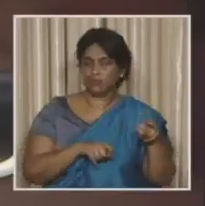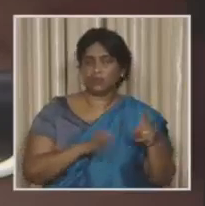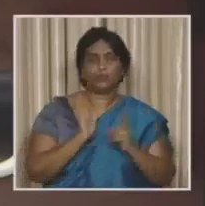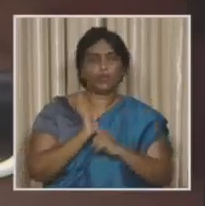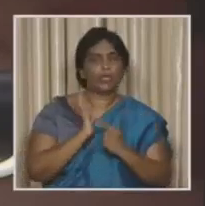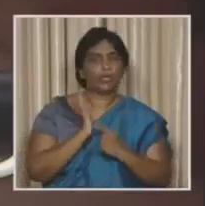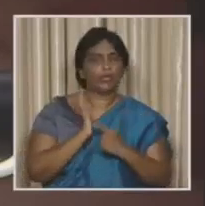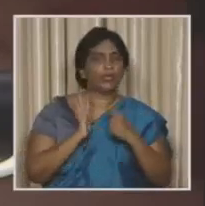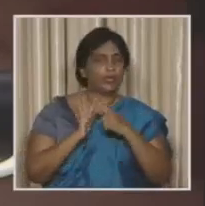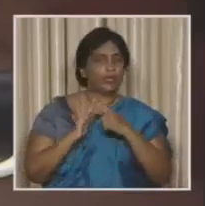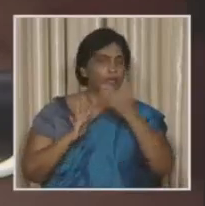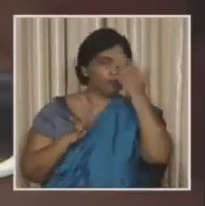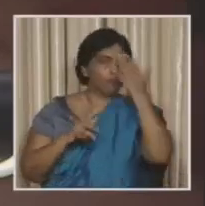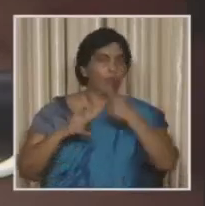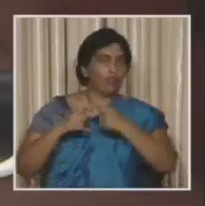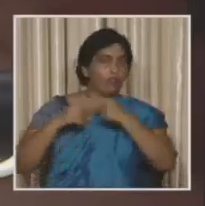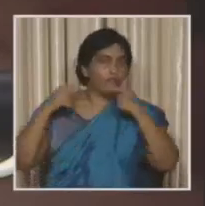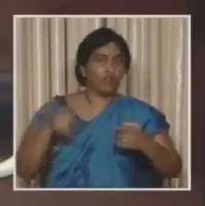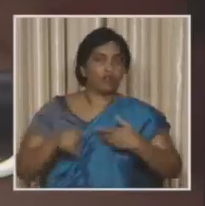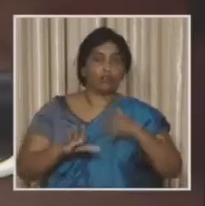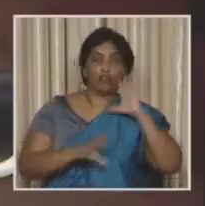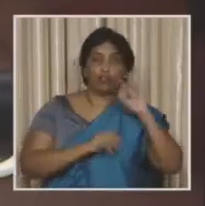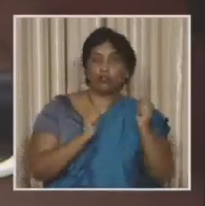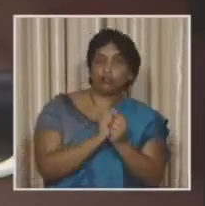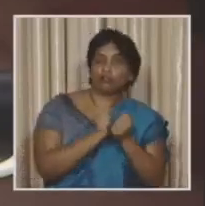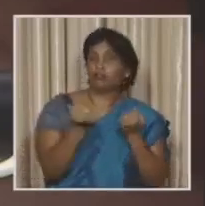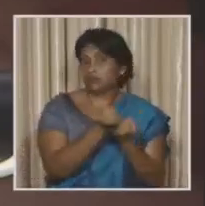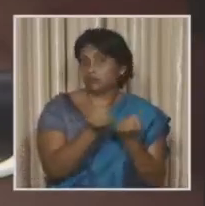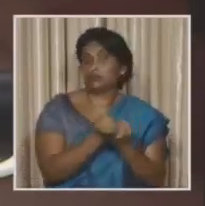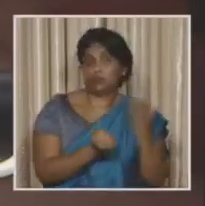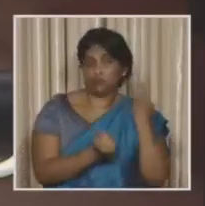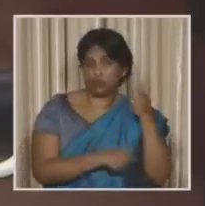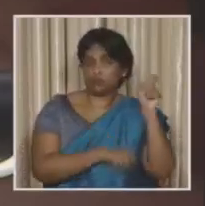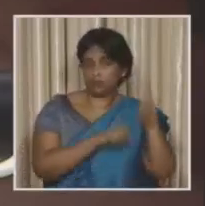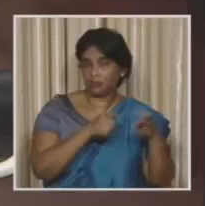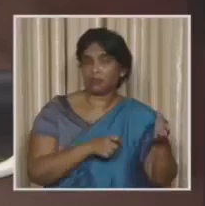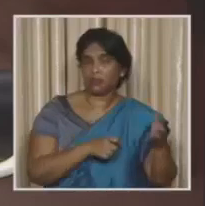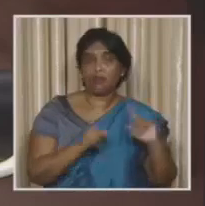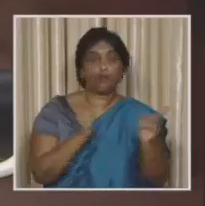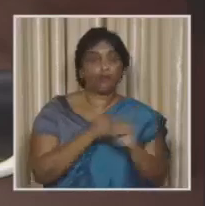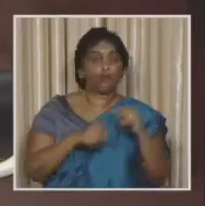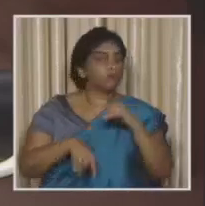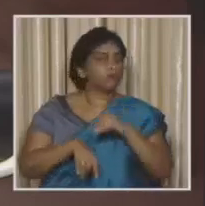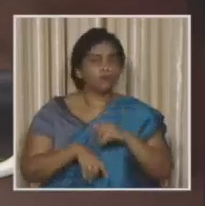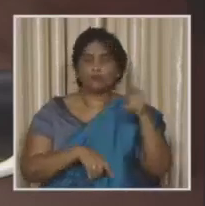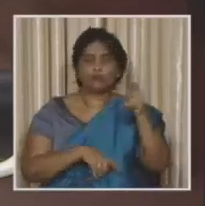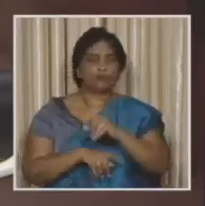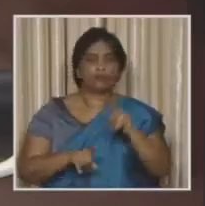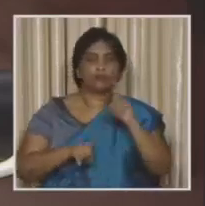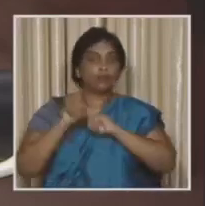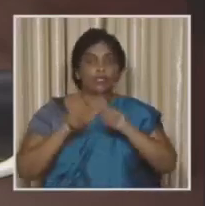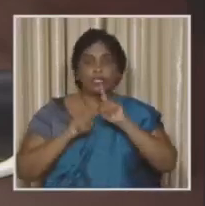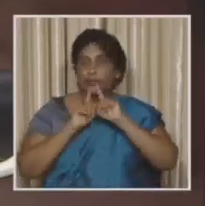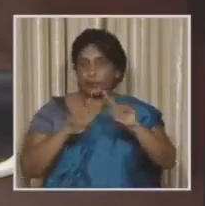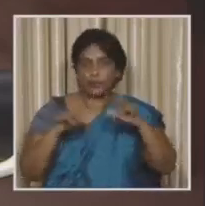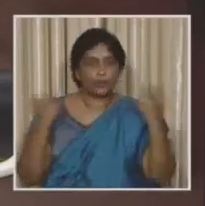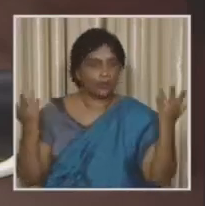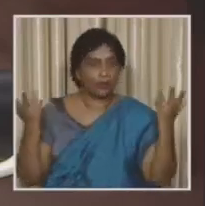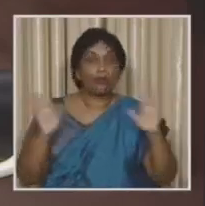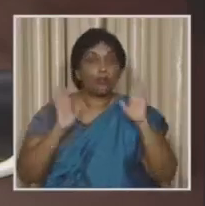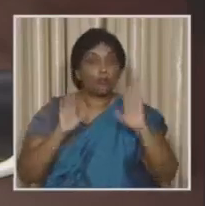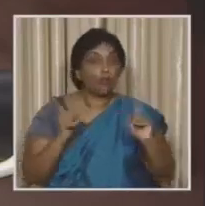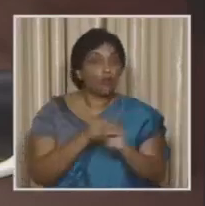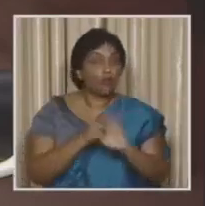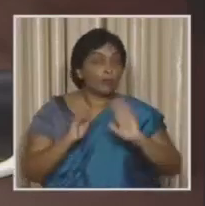එල්ටීවී සංවිධානයට විරුද්ධව තොරතුරු දීපු ක්‍රියාකාරීත්ව දීපු කණ්ඩායම්. යුද්ධ වේලාවේදී කොතනකවත් මේ සාකච්ඡාව මතුුනේ නෑ. හැබැයි